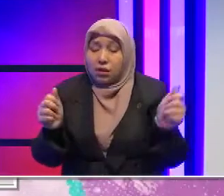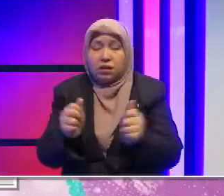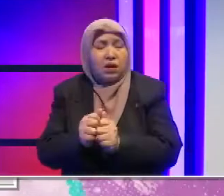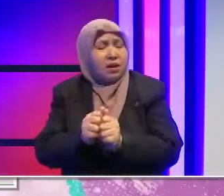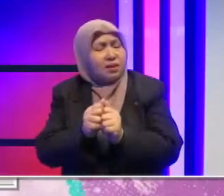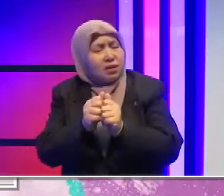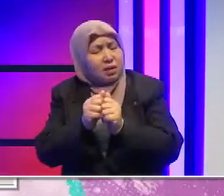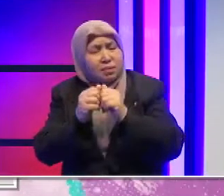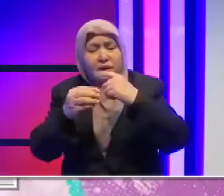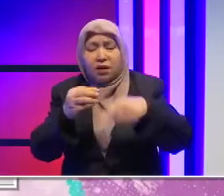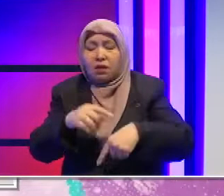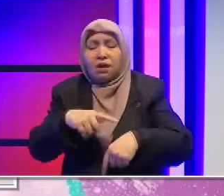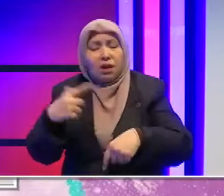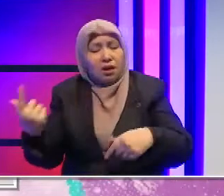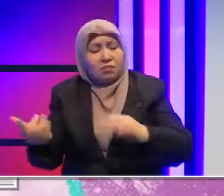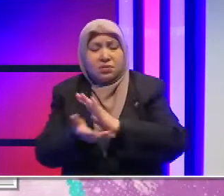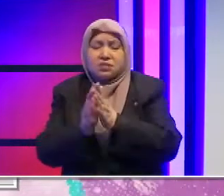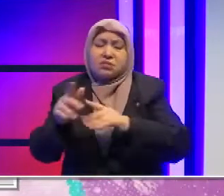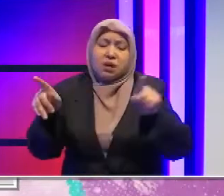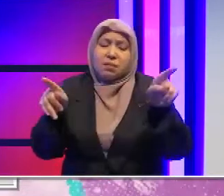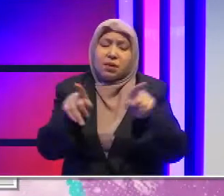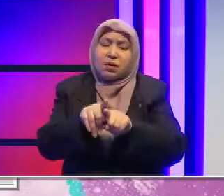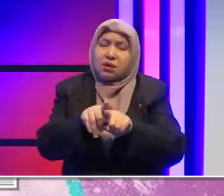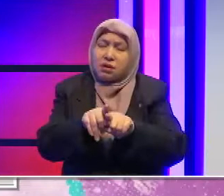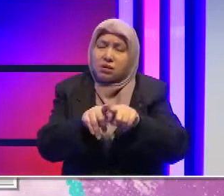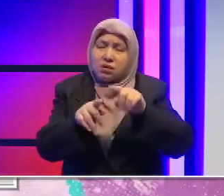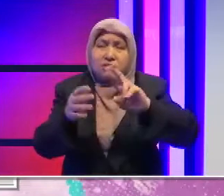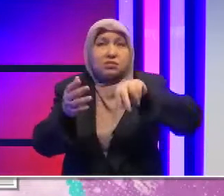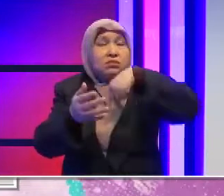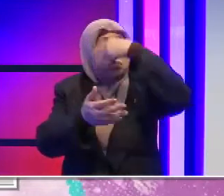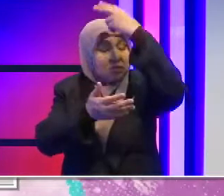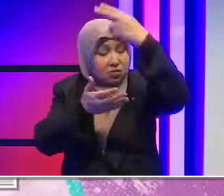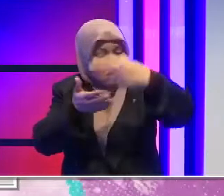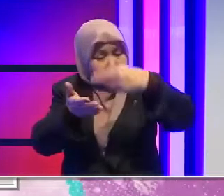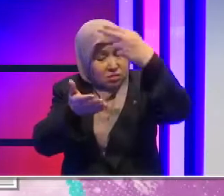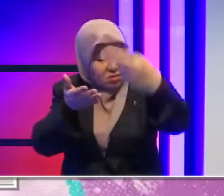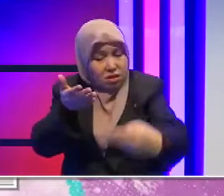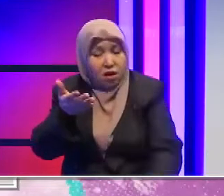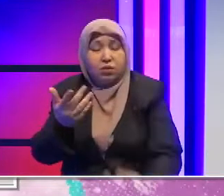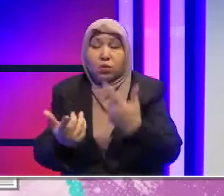فكأنما خر من السماء